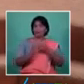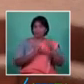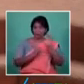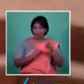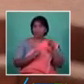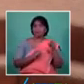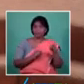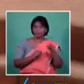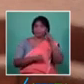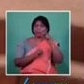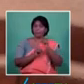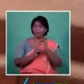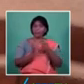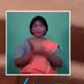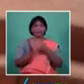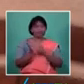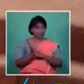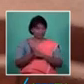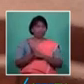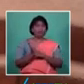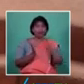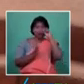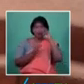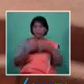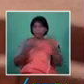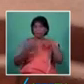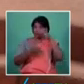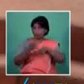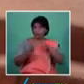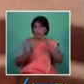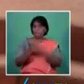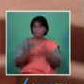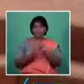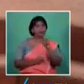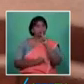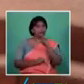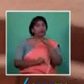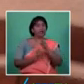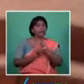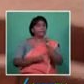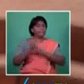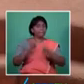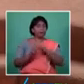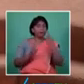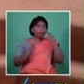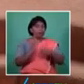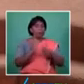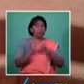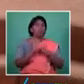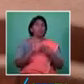තිබිනි පුද්ගලික රූපවාහිනී නාලිකාවක උදෑසන පත්තර කියවන එක් මාධ්‍යවේදියෙකු ප්‍රකාශ කළේ මේ පාර්ලිමේන්තුවේ පයිලට්